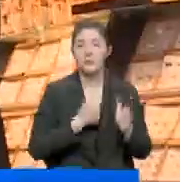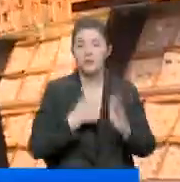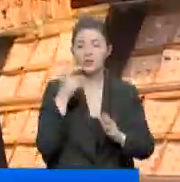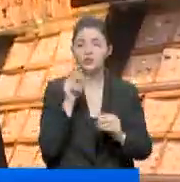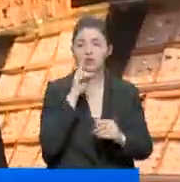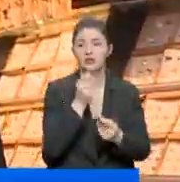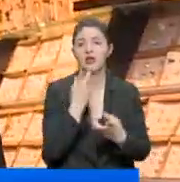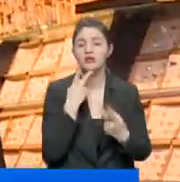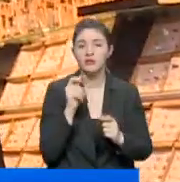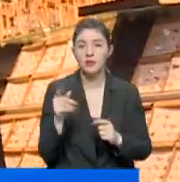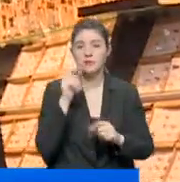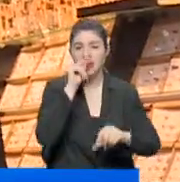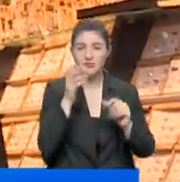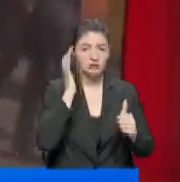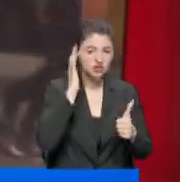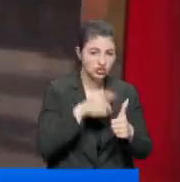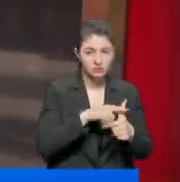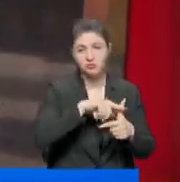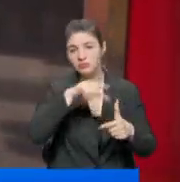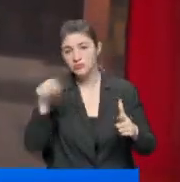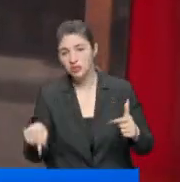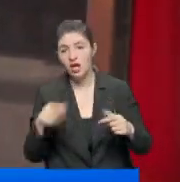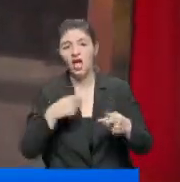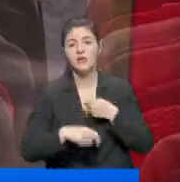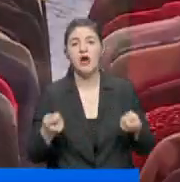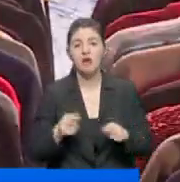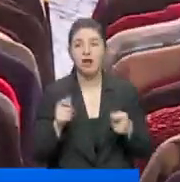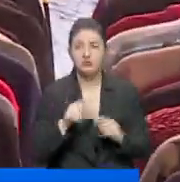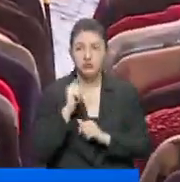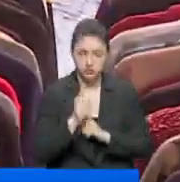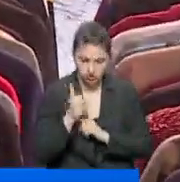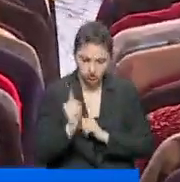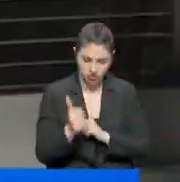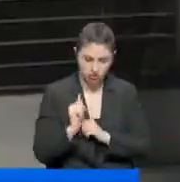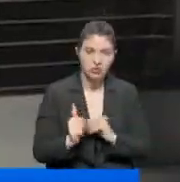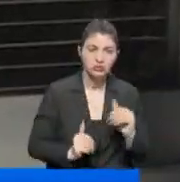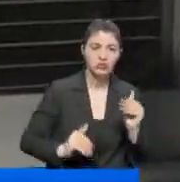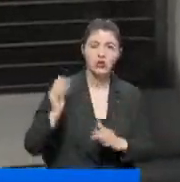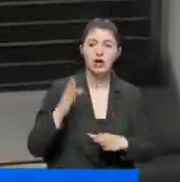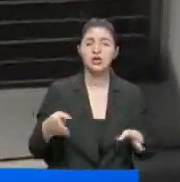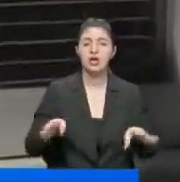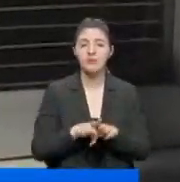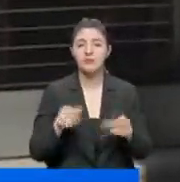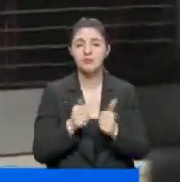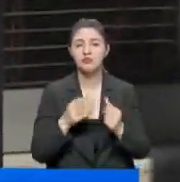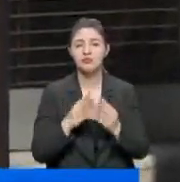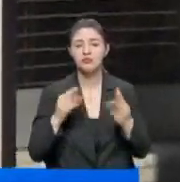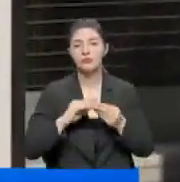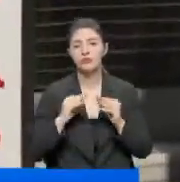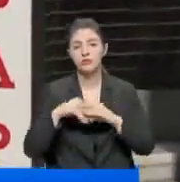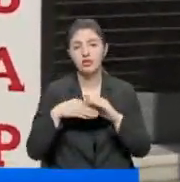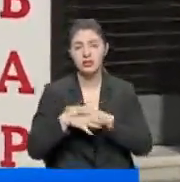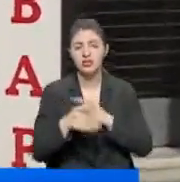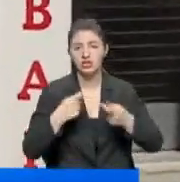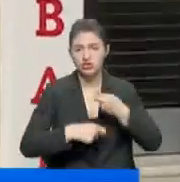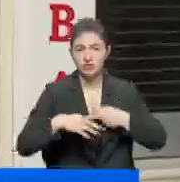son rakamları. Pandeminin başından bu yana kapanan işletme sayısı her geçen gün artıyor. Kapanmalarla büyük sıkıntı içine giren